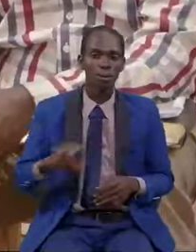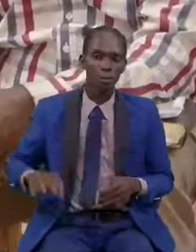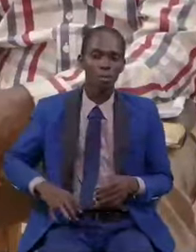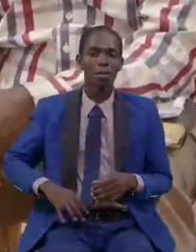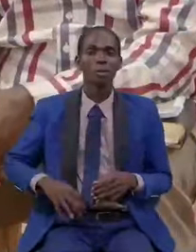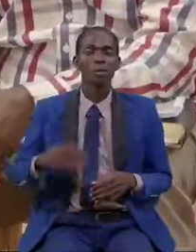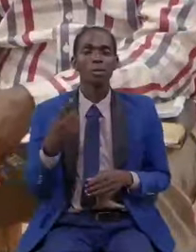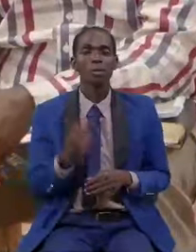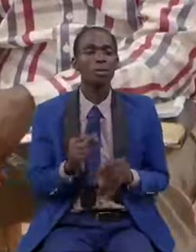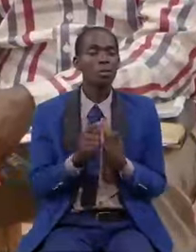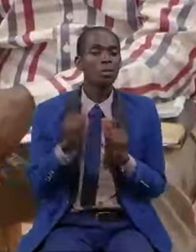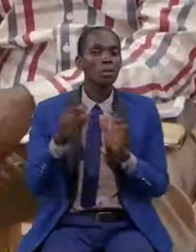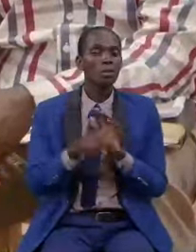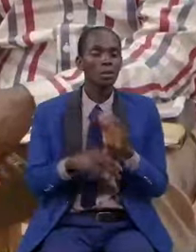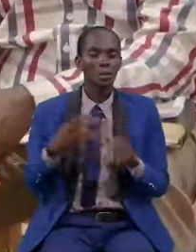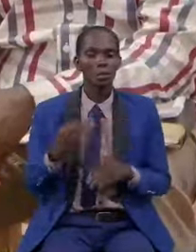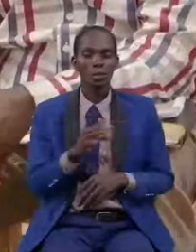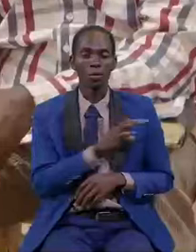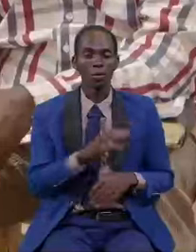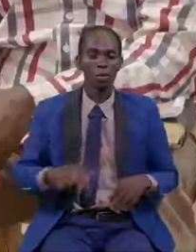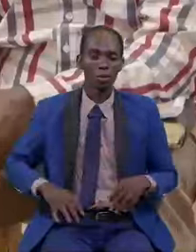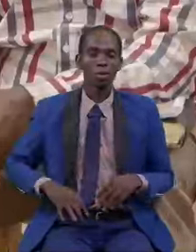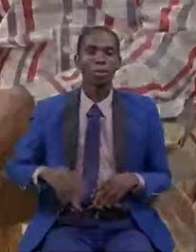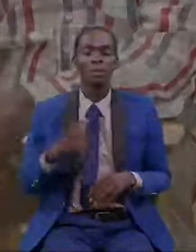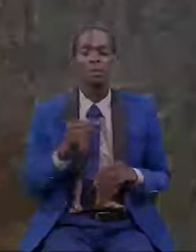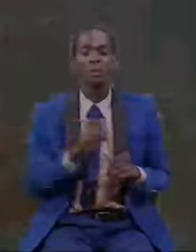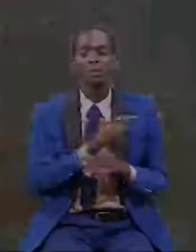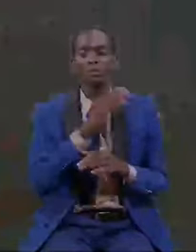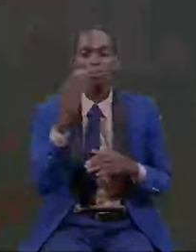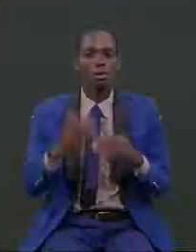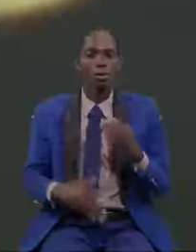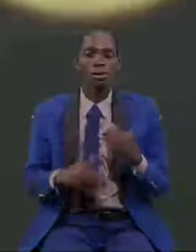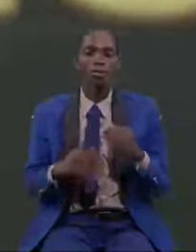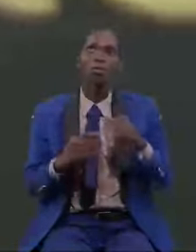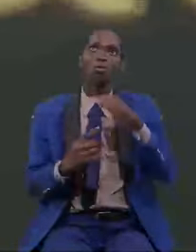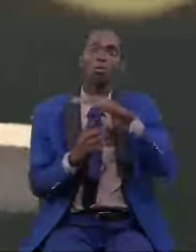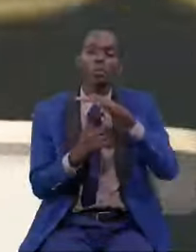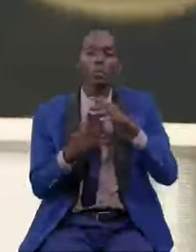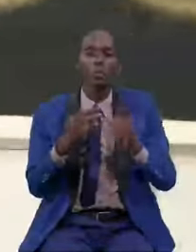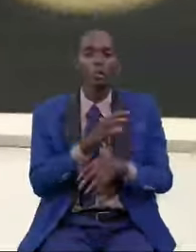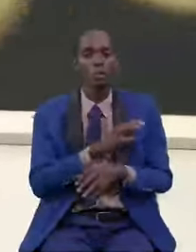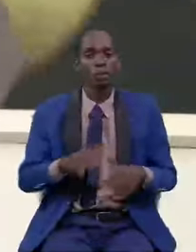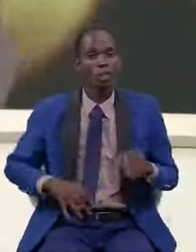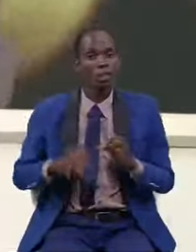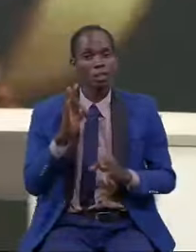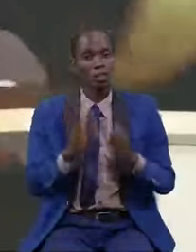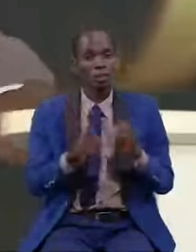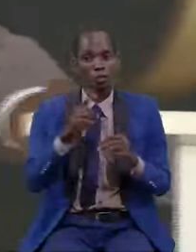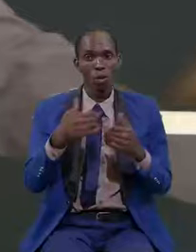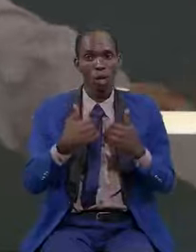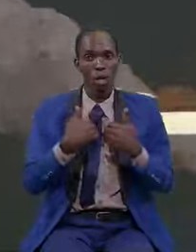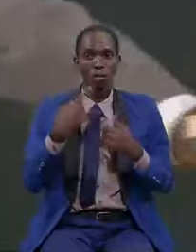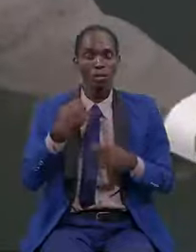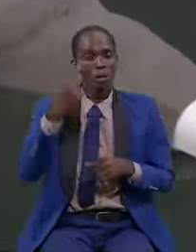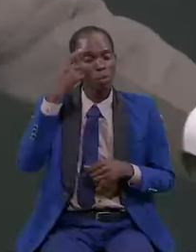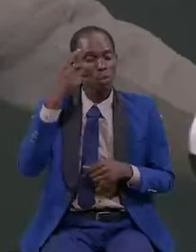l'attitude de Christ, vous avez l'attitude finale de Christ. Si vous avez le sentiment